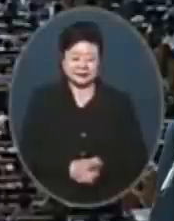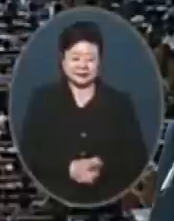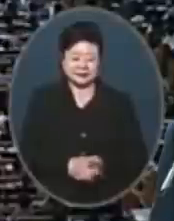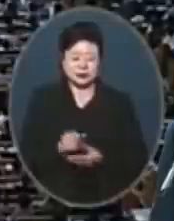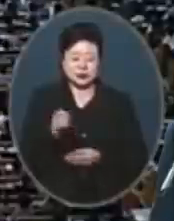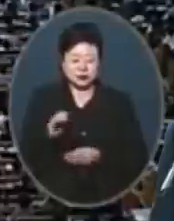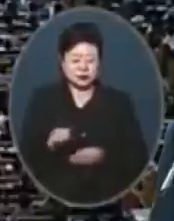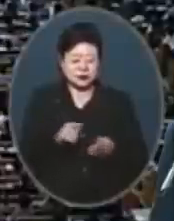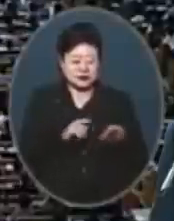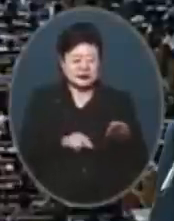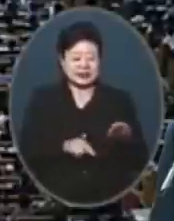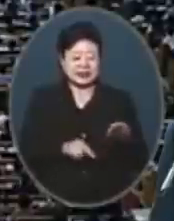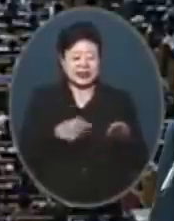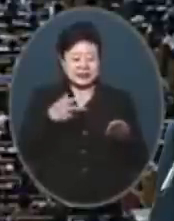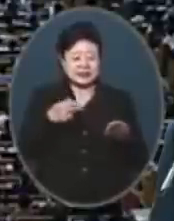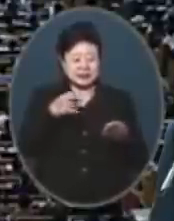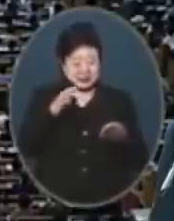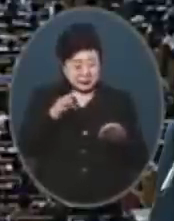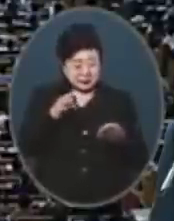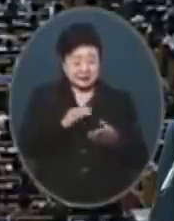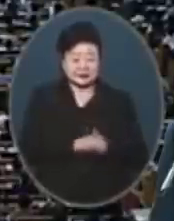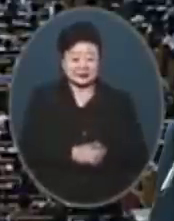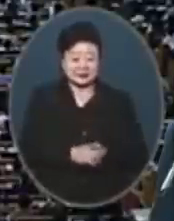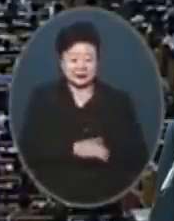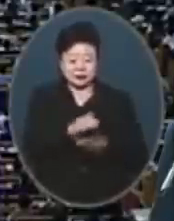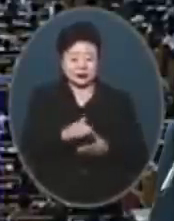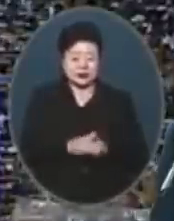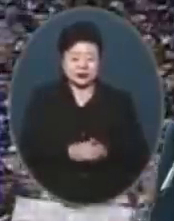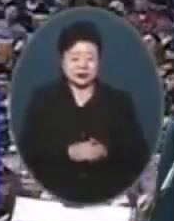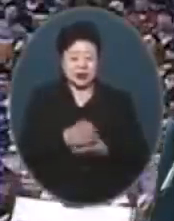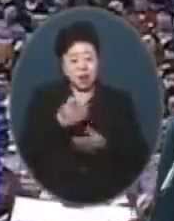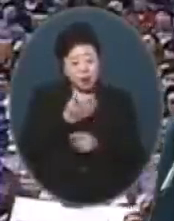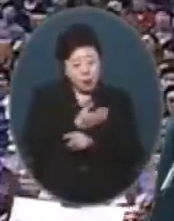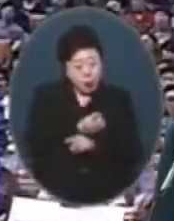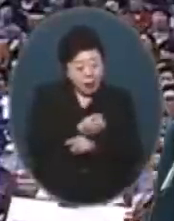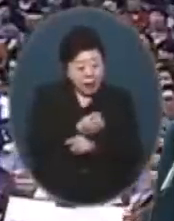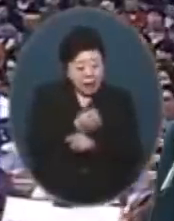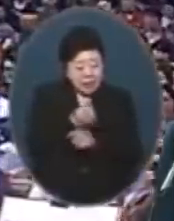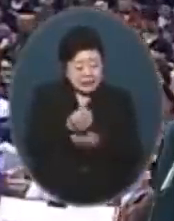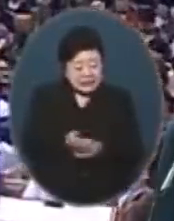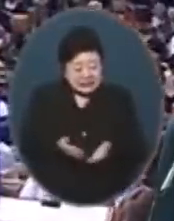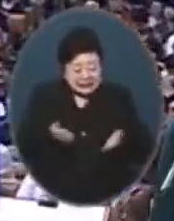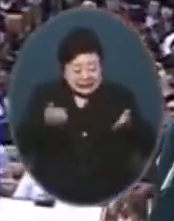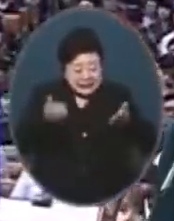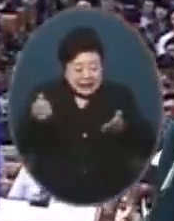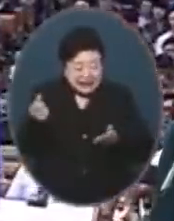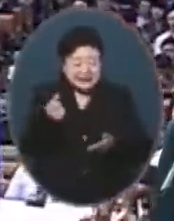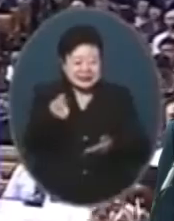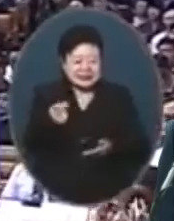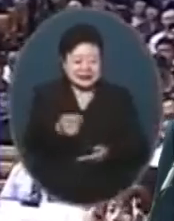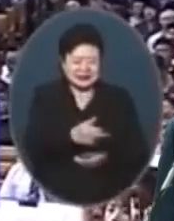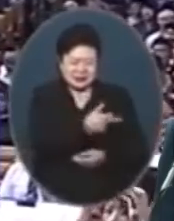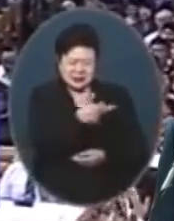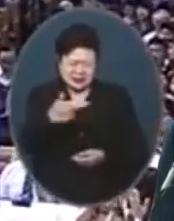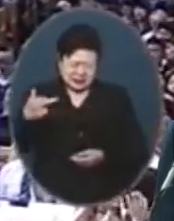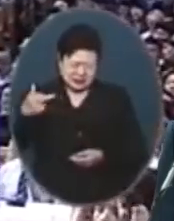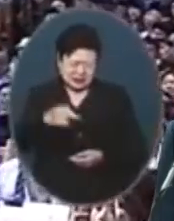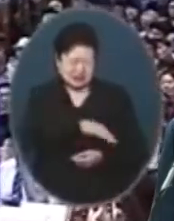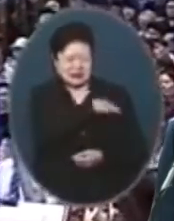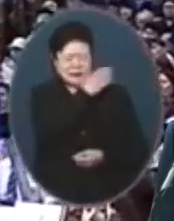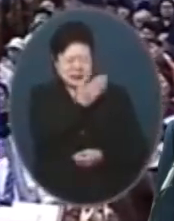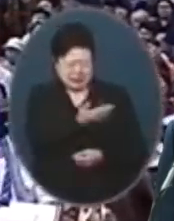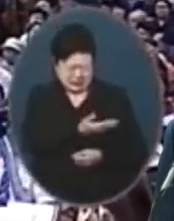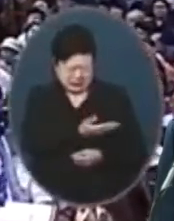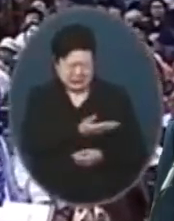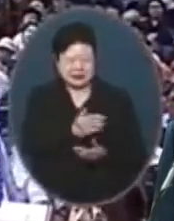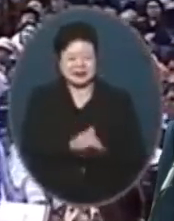고린도후서 4장 7절로 10절에 보면 우리가 이 보배를 질그릇에 가졌으니 이는